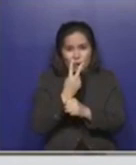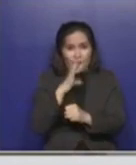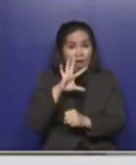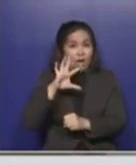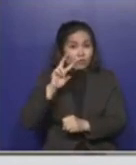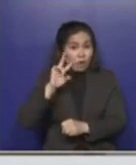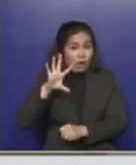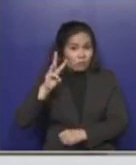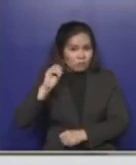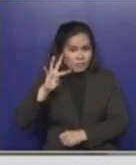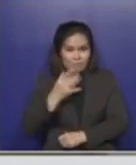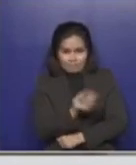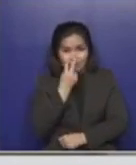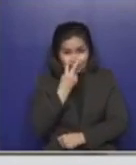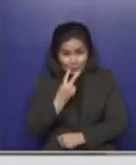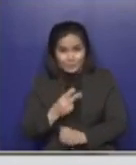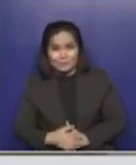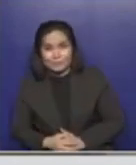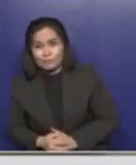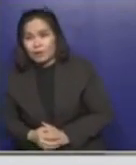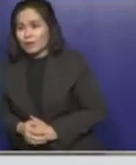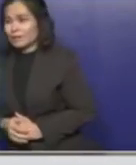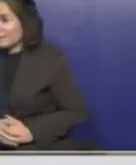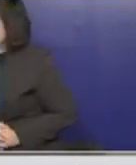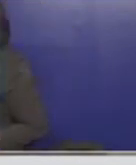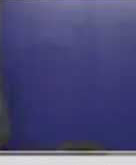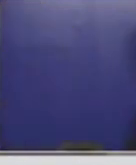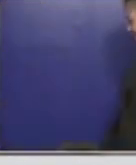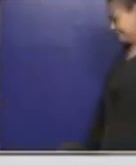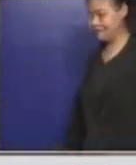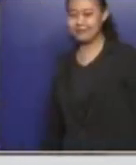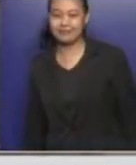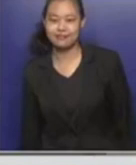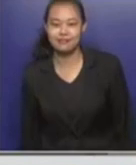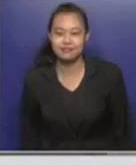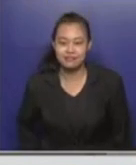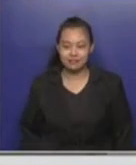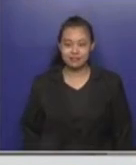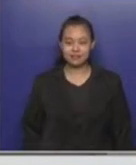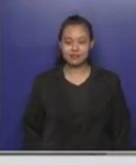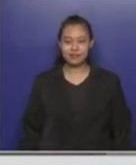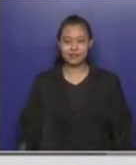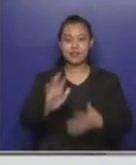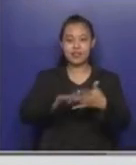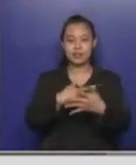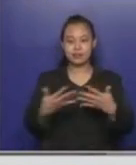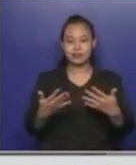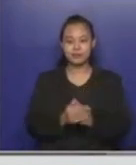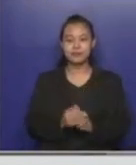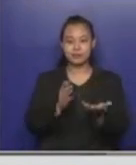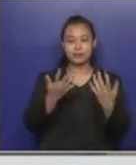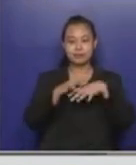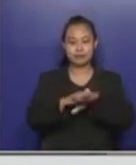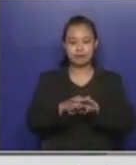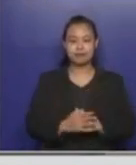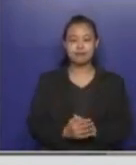สไลด์ต่อไปค่ะต่อค่ะส่วนที่1นะคะอยู่ในแผนบูรณาการช่วย SME นะค